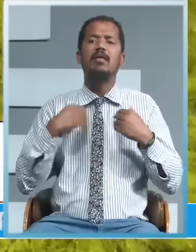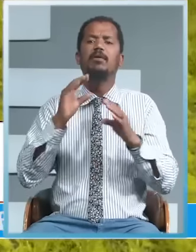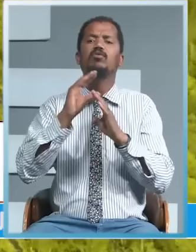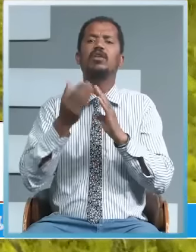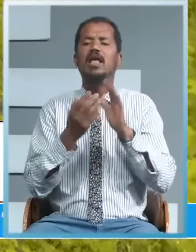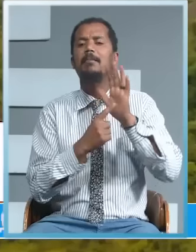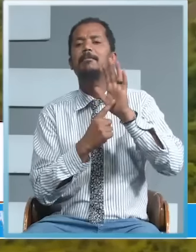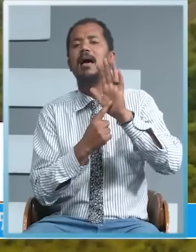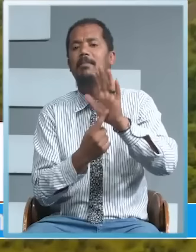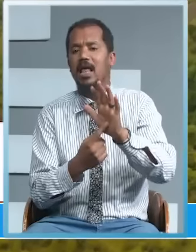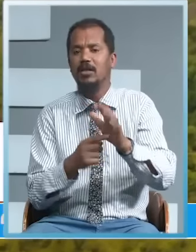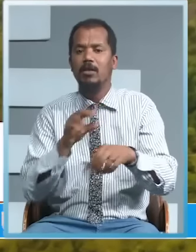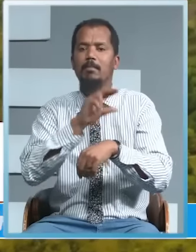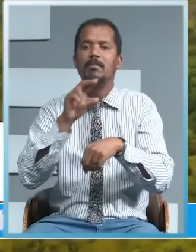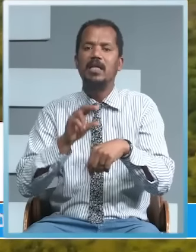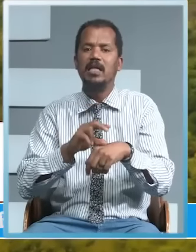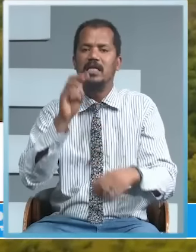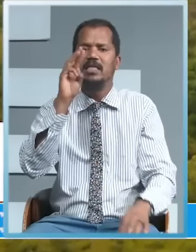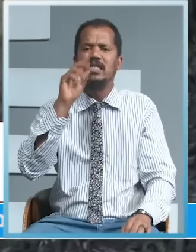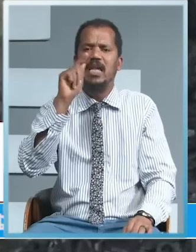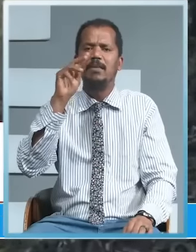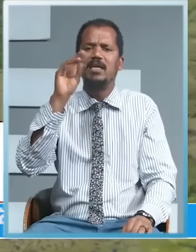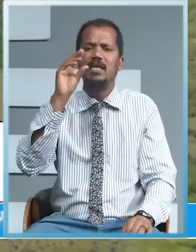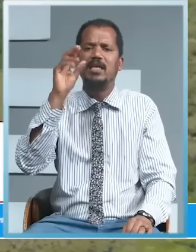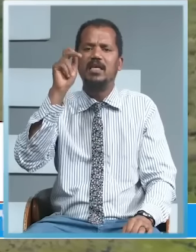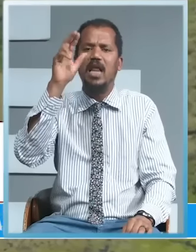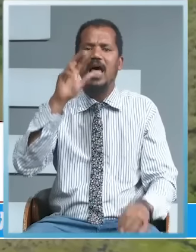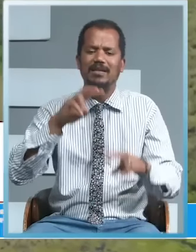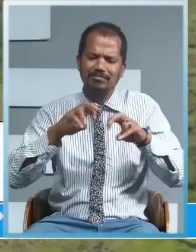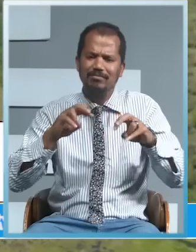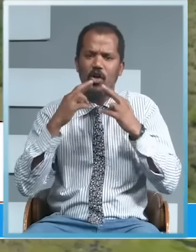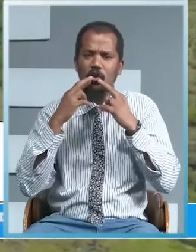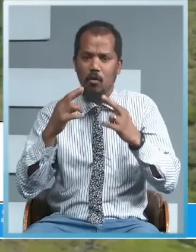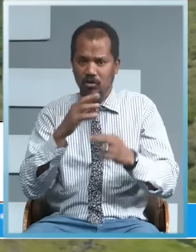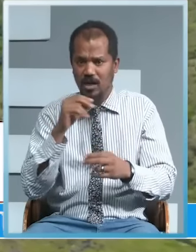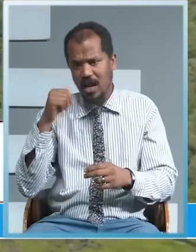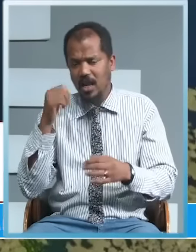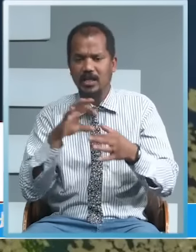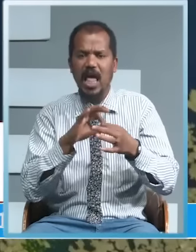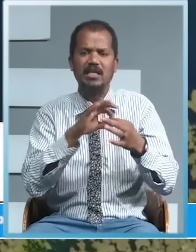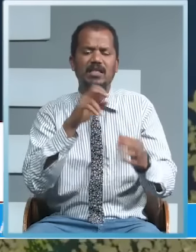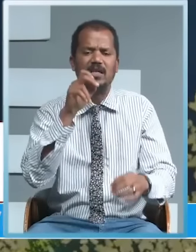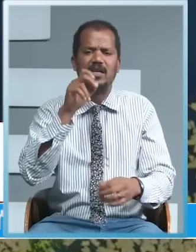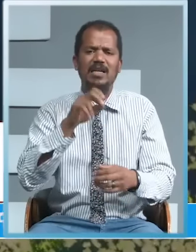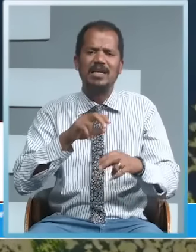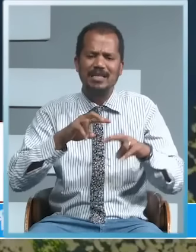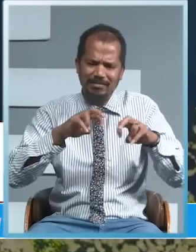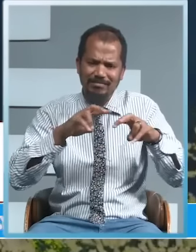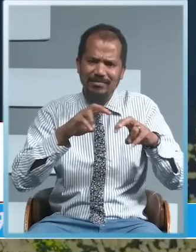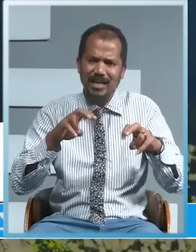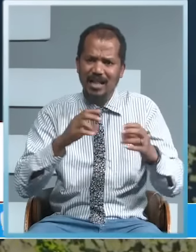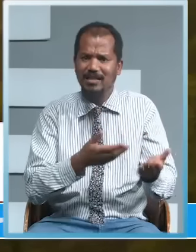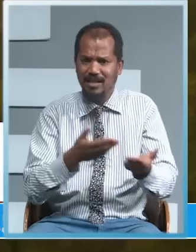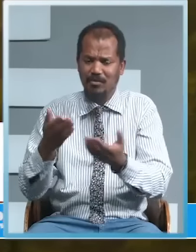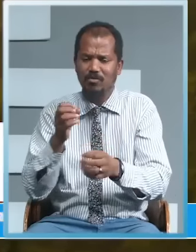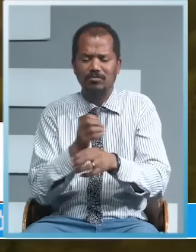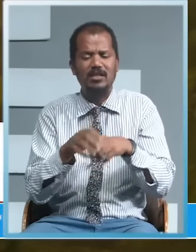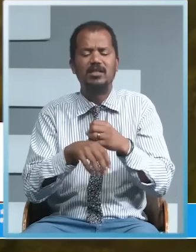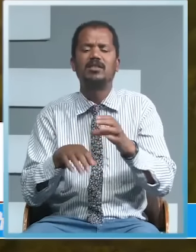ሁኔታን የሚያመላክተው የብሔራዊ ስነ ምህዳር ዳሰሳ ሪፖርትና ሌሎች ተያያዥ ዳሰሳዊ ጥናቶችም ቀርበው